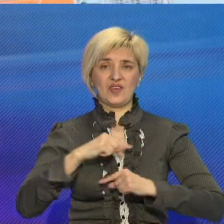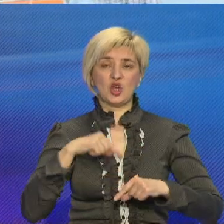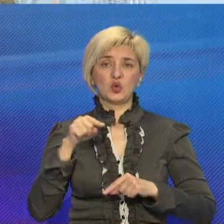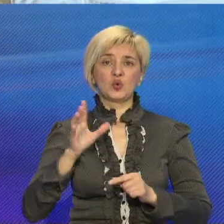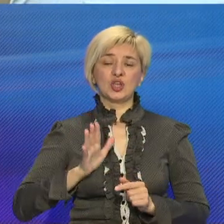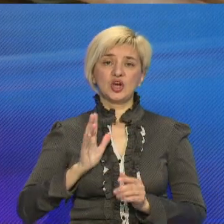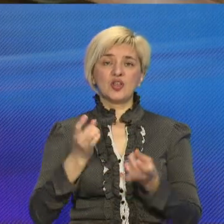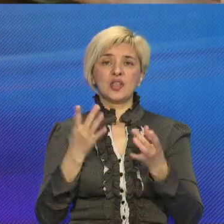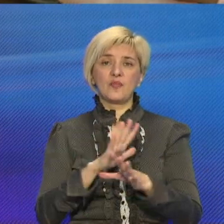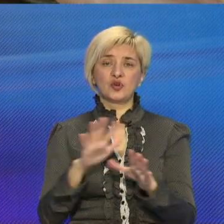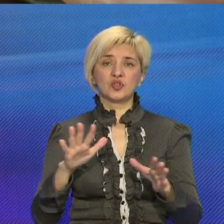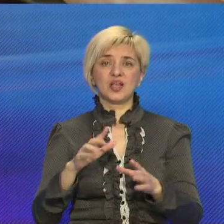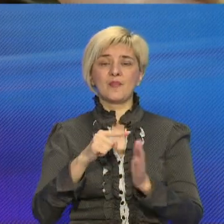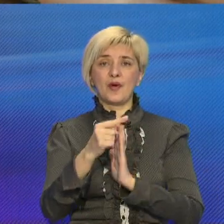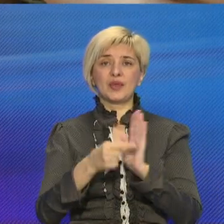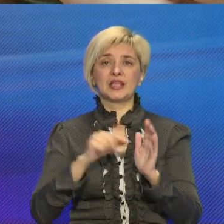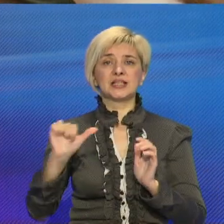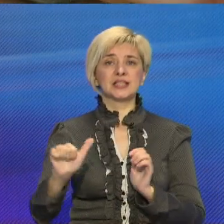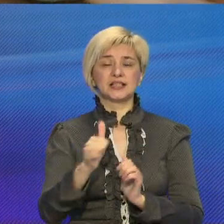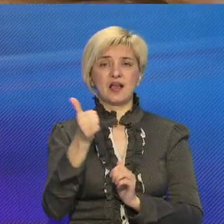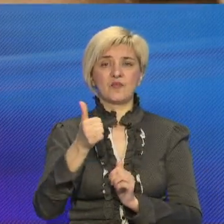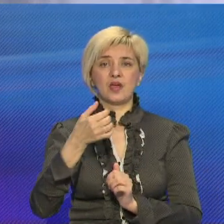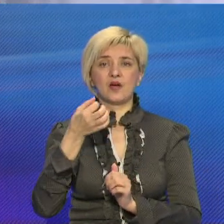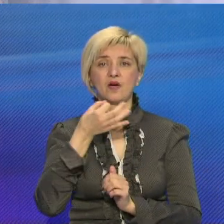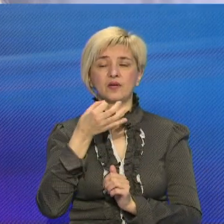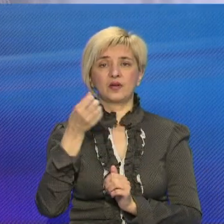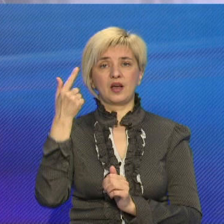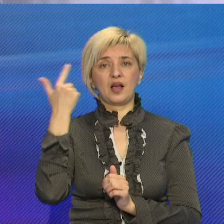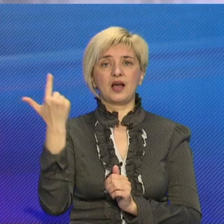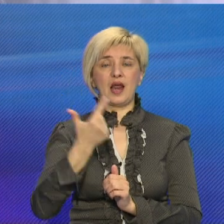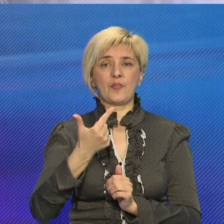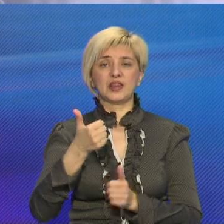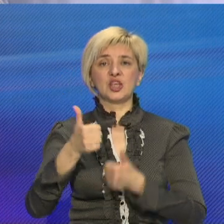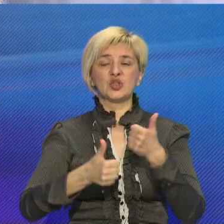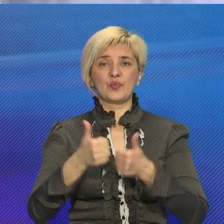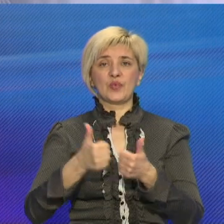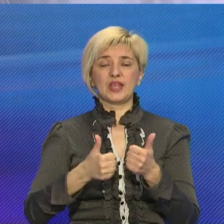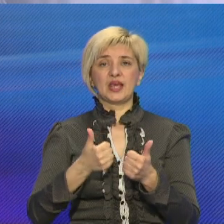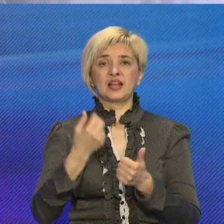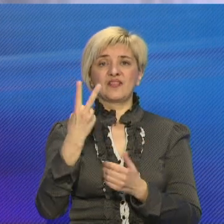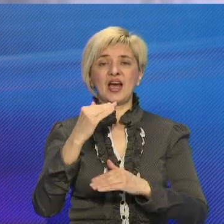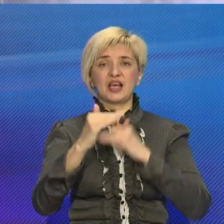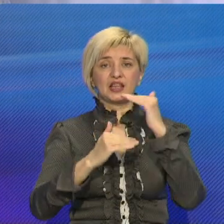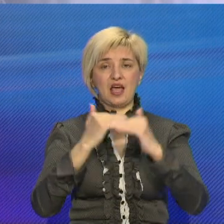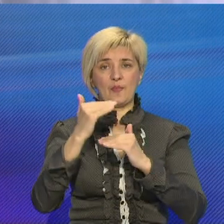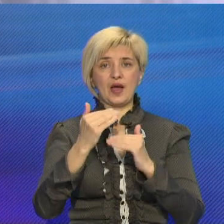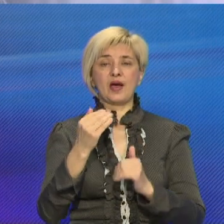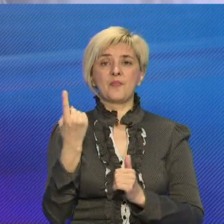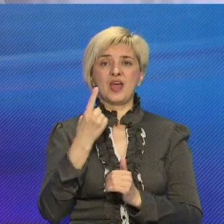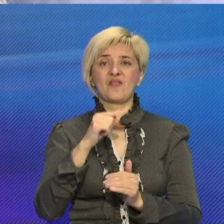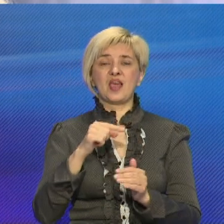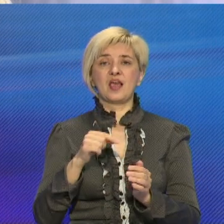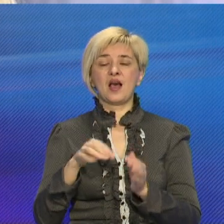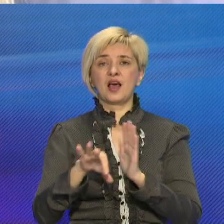такія простыя пытанні і самыя падкаваныя соперники. Игра состоит из двух этапов. Первый отбор идет блиц-опрос,